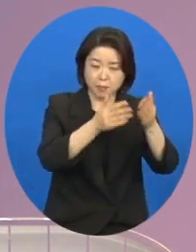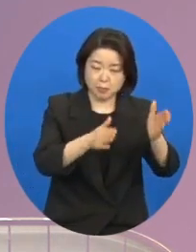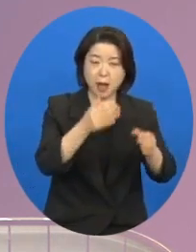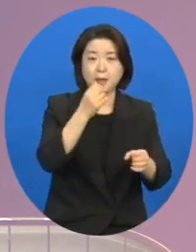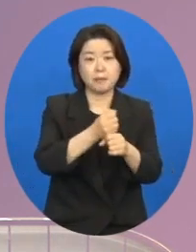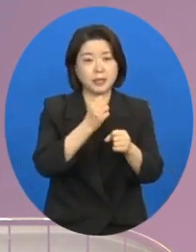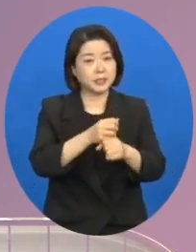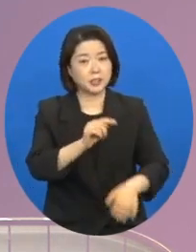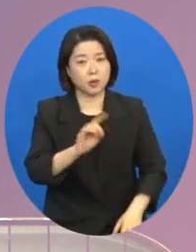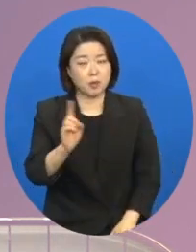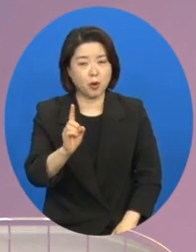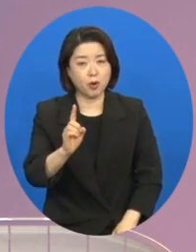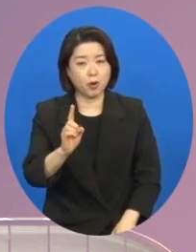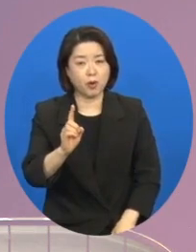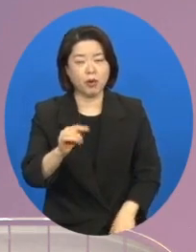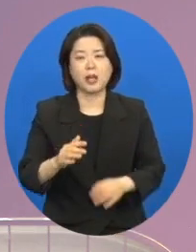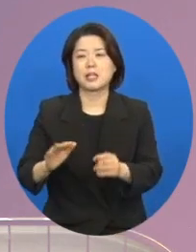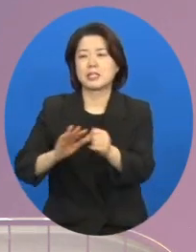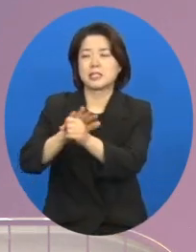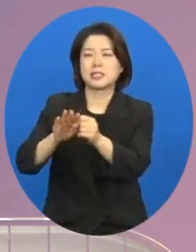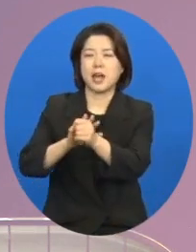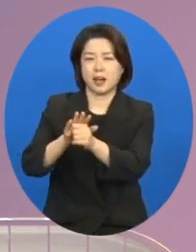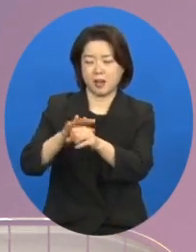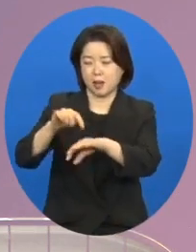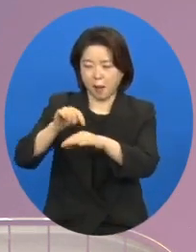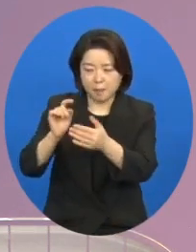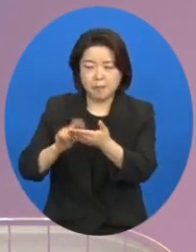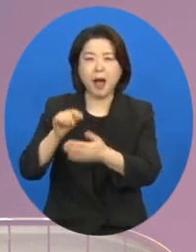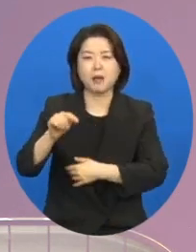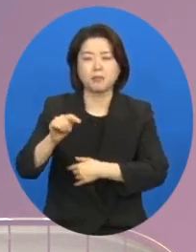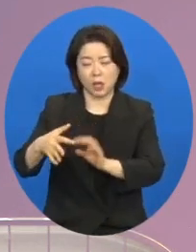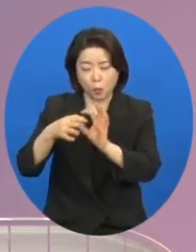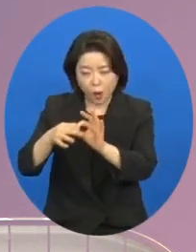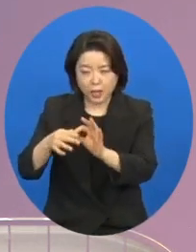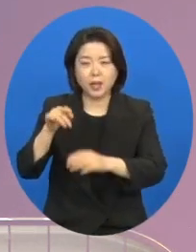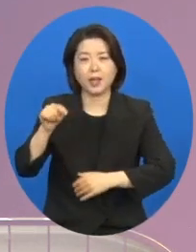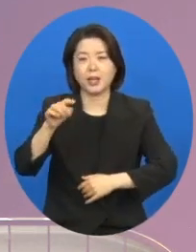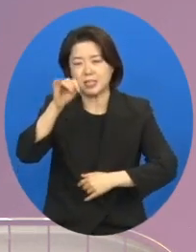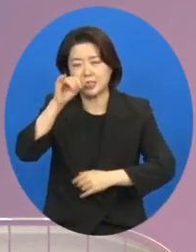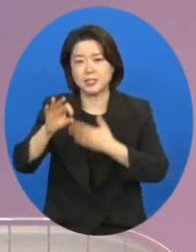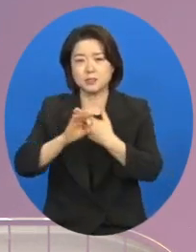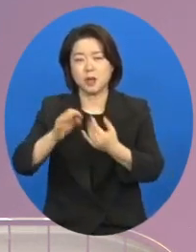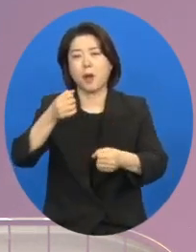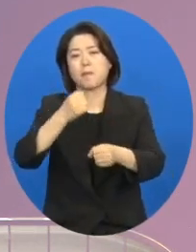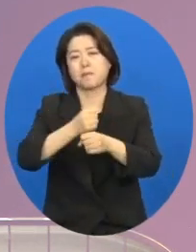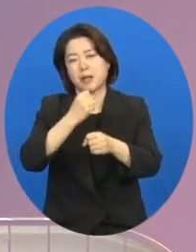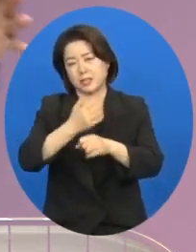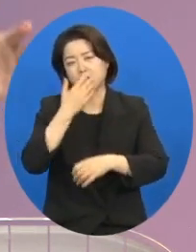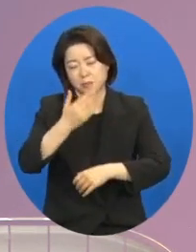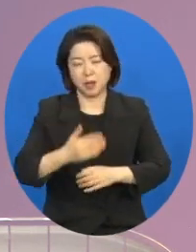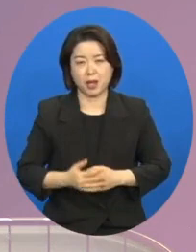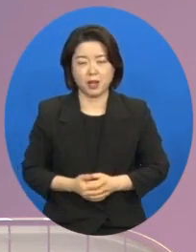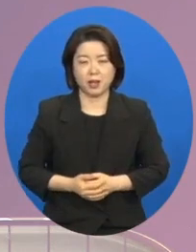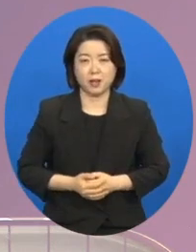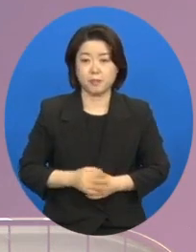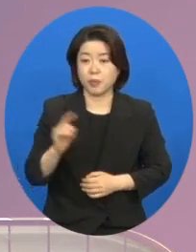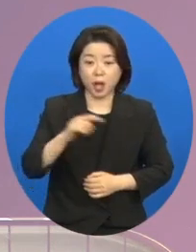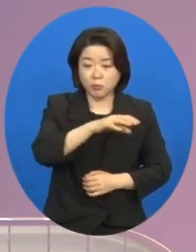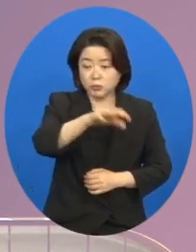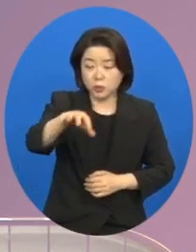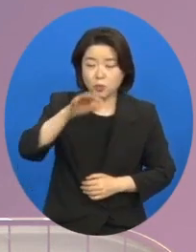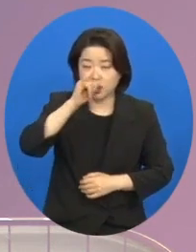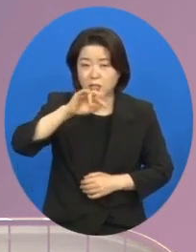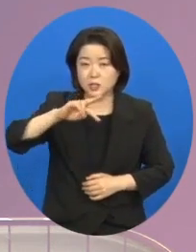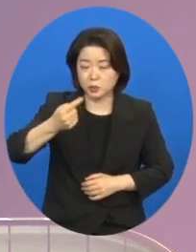것은 무엇이 만드는 것이냐면 사랑이 만들어내는 거예요. 관계가 있으면 만들어지는 거예요. 반대로 아무리 공간이 있어도